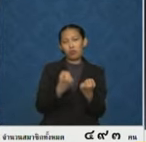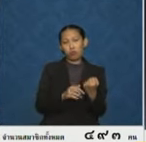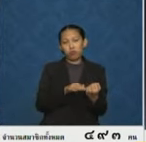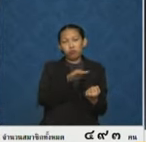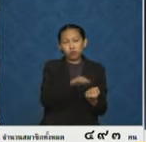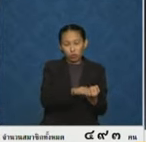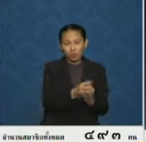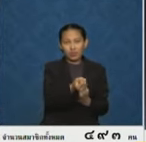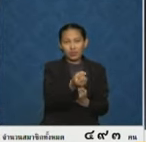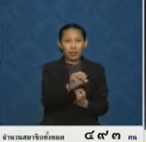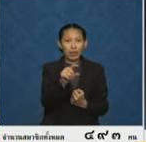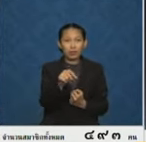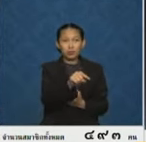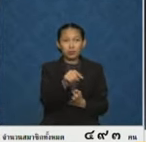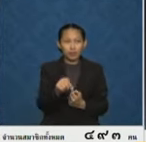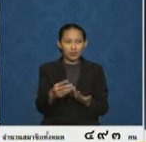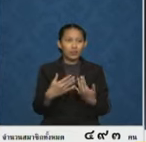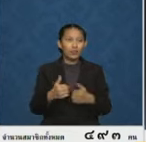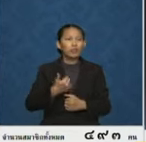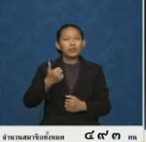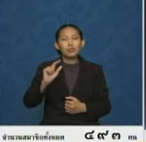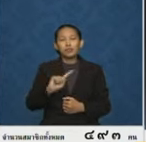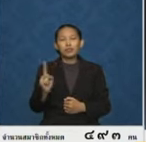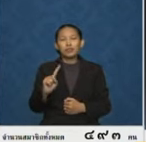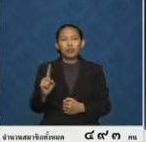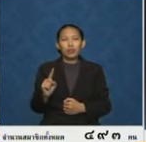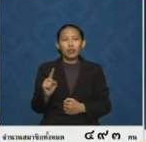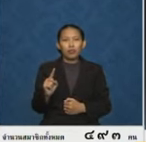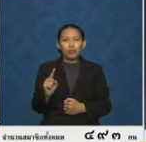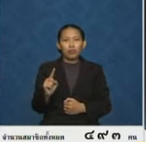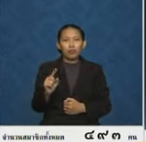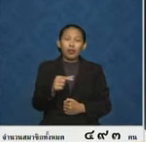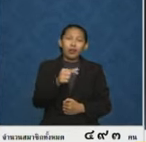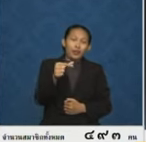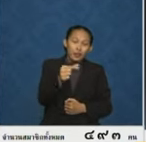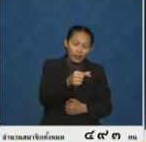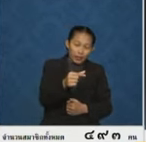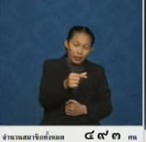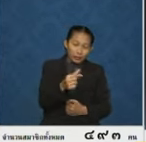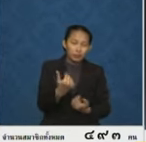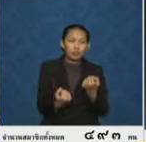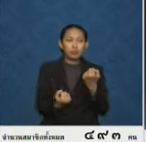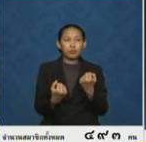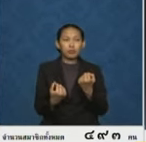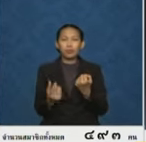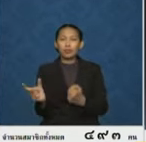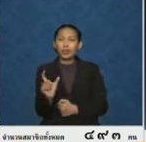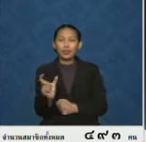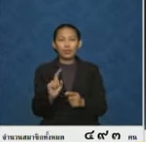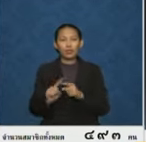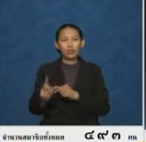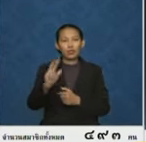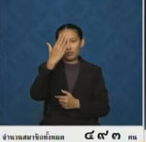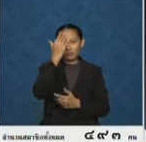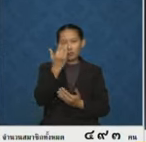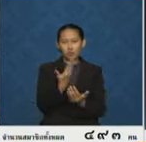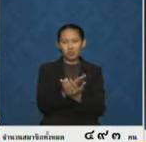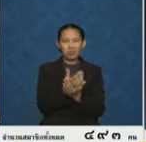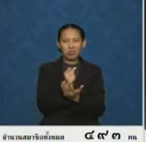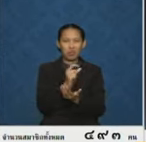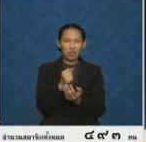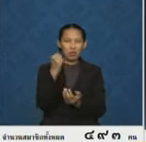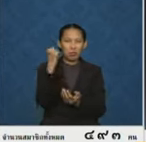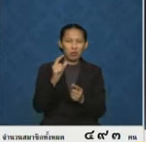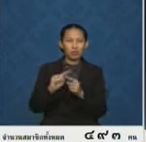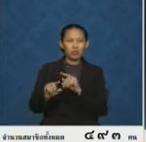ครับท่านประธานขณะเดียวกันก็ที่เหลือก็เป็นเรื่องของการที่จะให้ในส่วนของการเรียกแบหรือว่านั่งแท็กซี่ต่างๆทำให้ค่าเดินทางของพี่น้องประชาชนเฉลี่ยเนี่ย